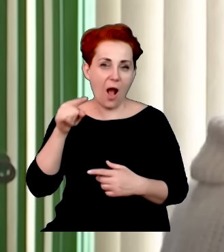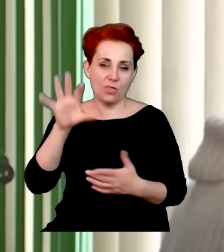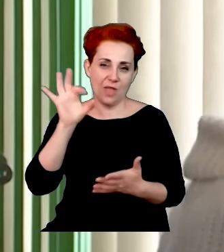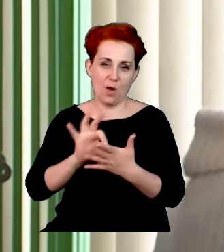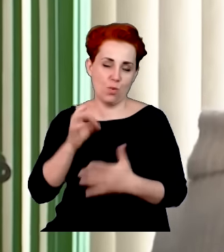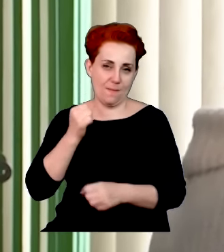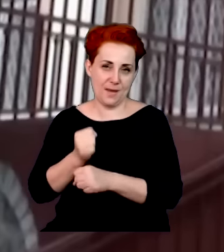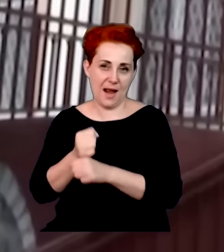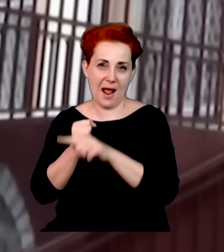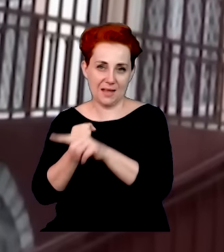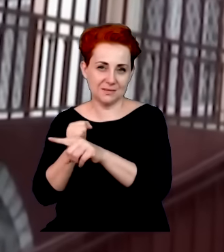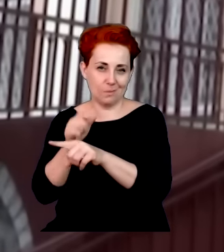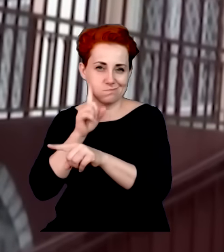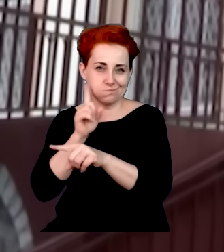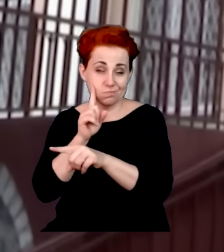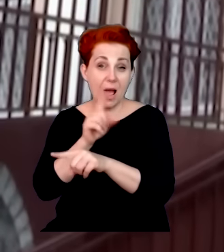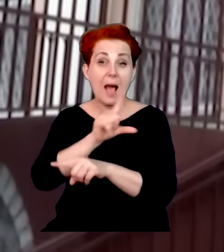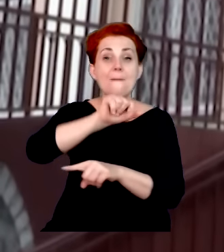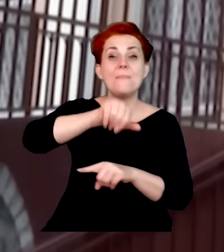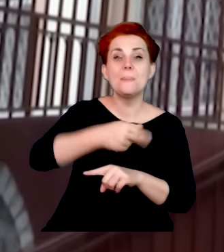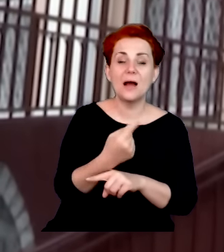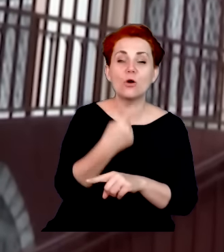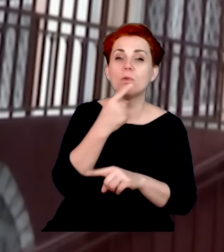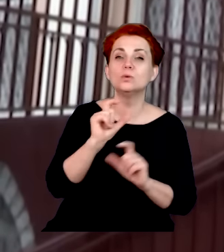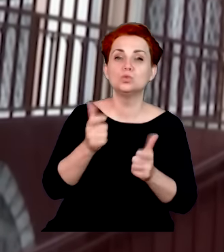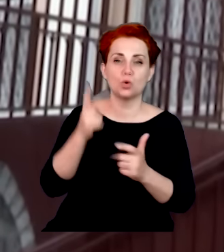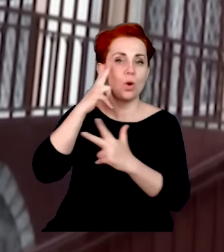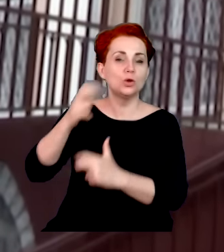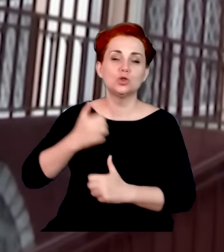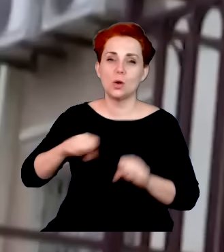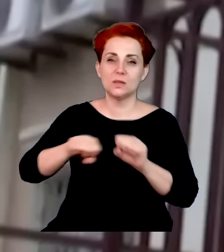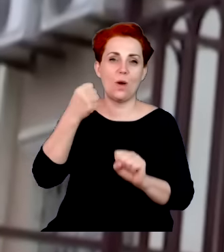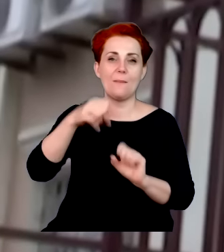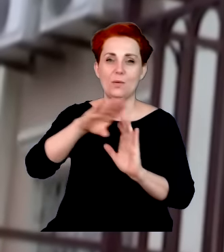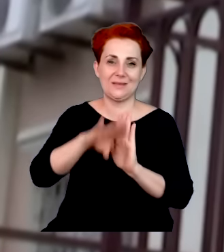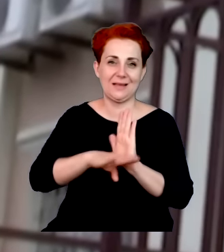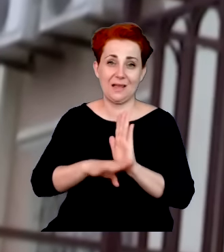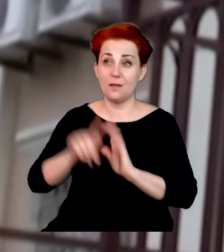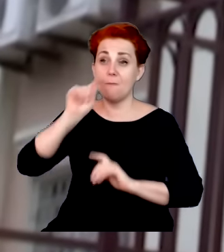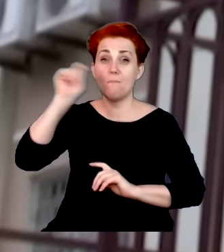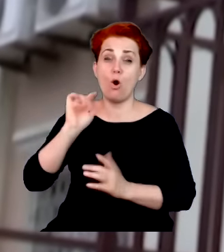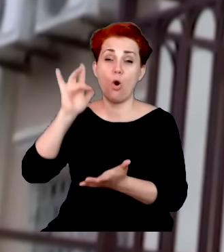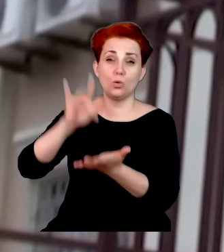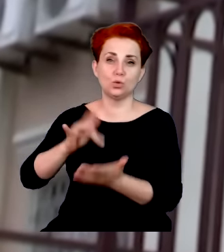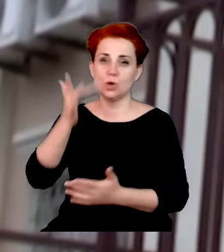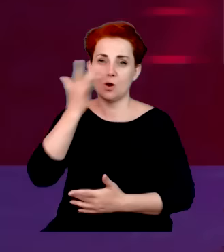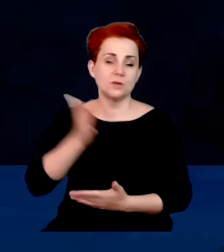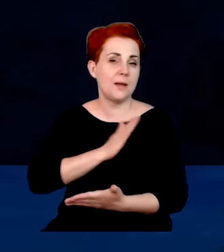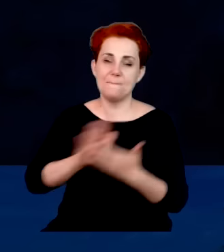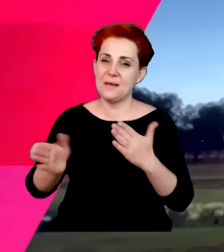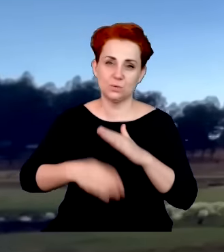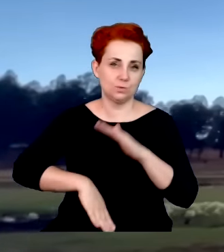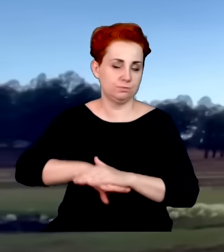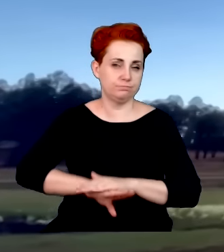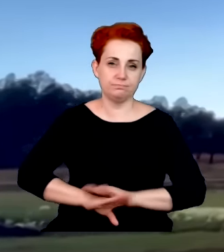wojskowy. Pentagon skomentował sprawę, tłumacząc, że żołnierz złamał zasady, podróżując do Rosji bez stosowania zezwolenia.